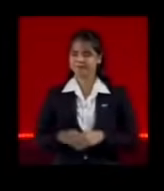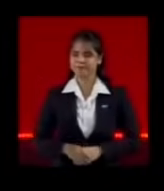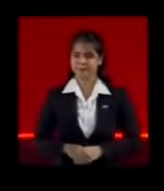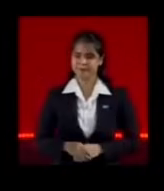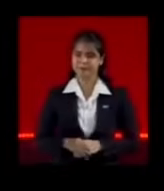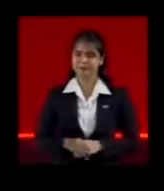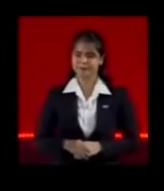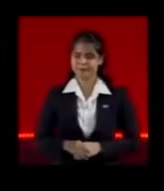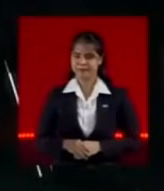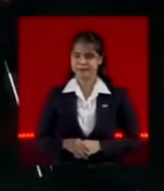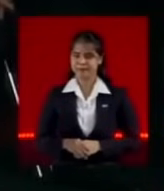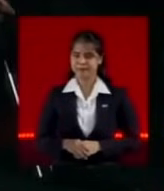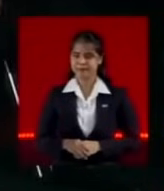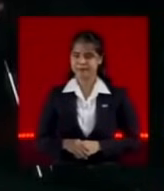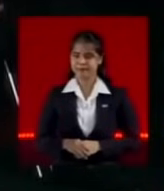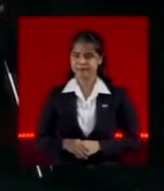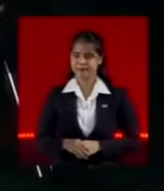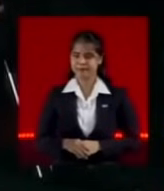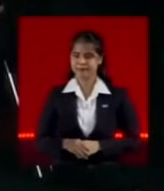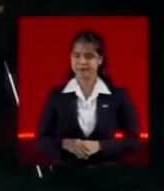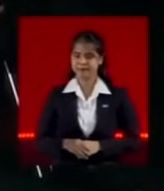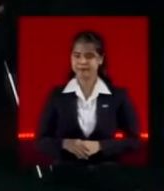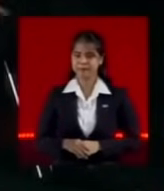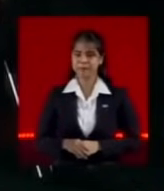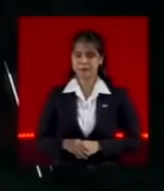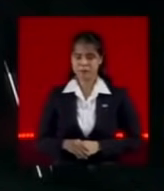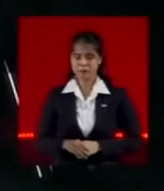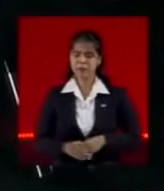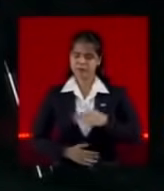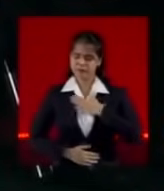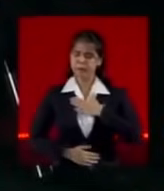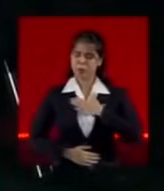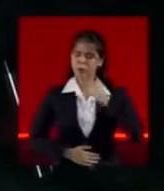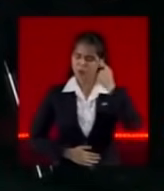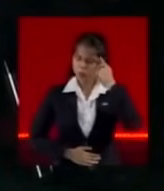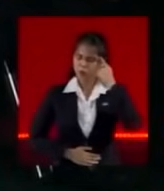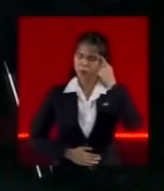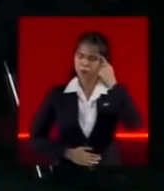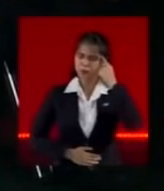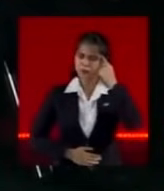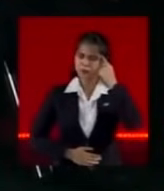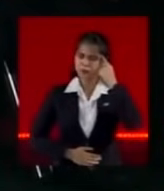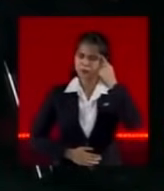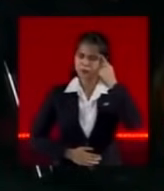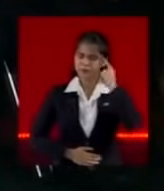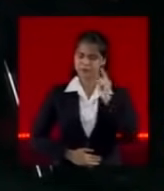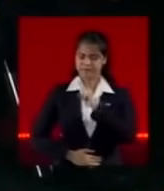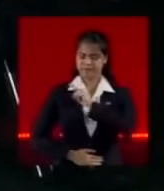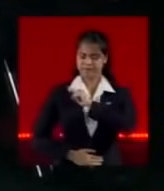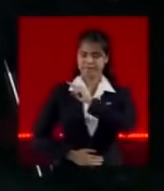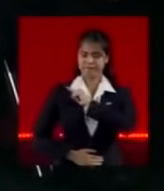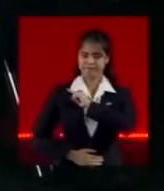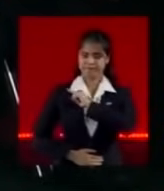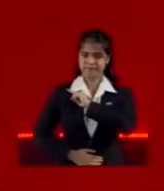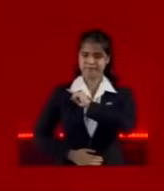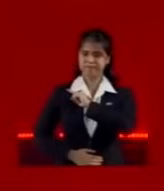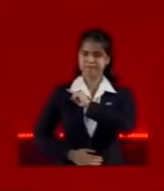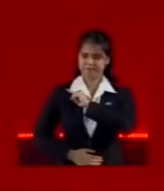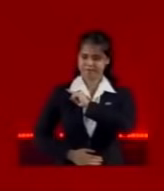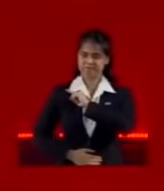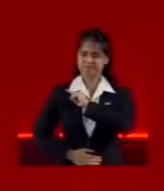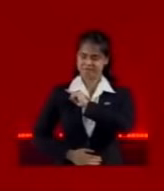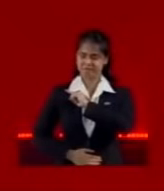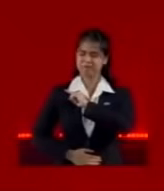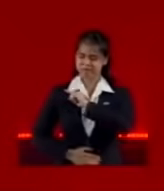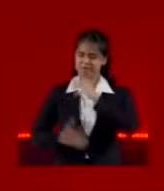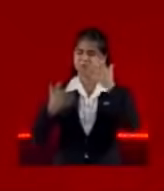ทำงานต่างๆเนี่ยมันไม่เหมือนเดิมนะครับการที่คุณแพทองธารมานั่งอยู่ตรงนี้เนี่ยผมไม่รู้จะเหมือนเดิมหรือเปล่านะคุณแพทองธารอ